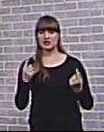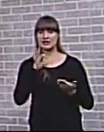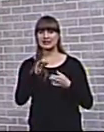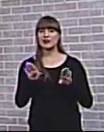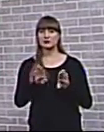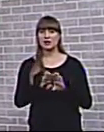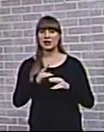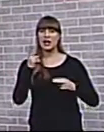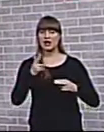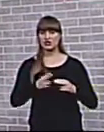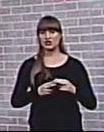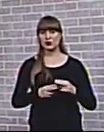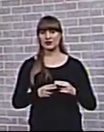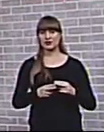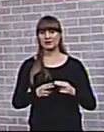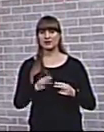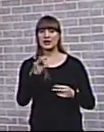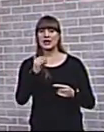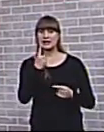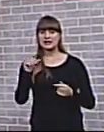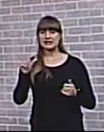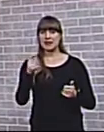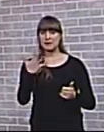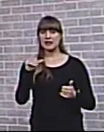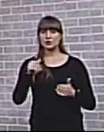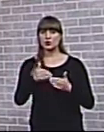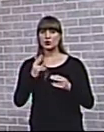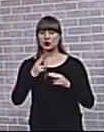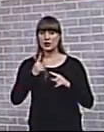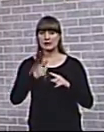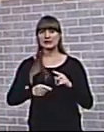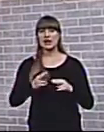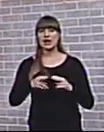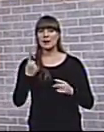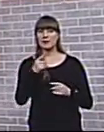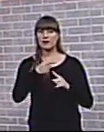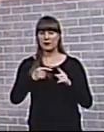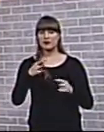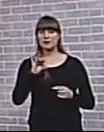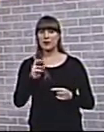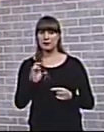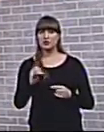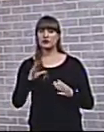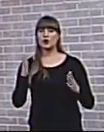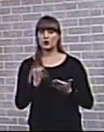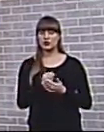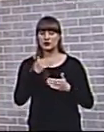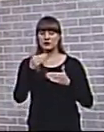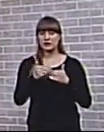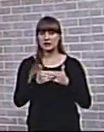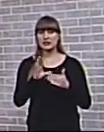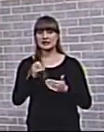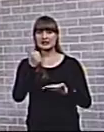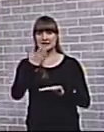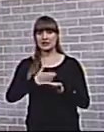так, концовки. За 5 минут до конца первой половины подопечным Андрея Бабичева удается вплотную подобраться к